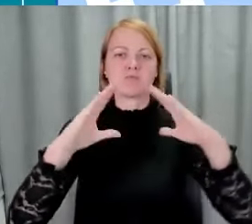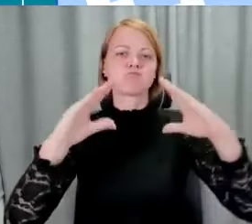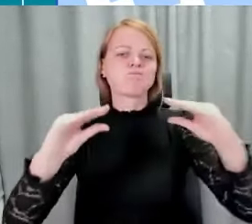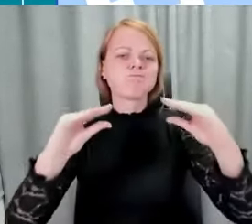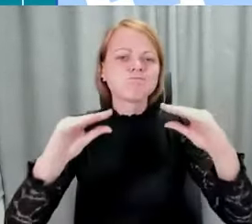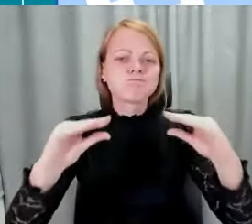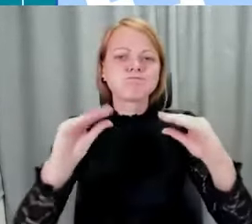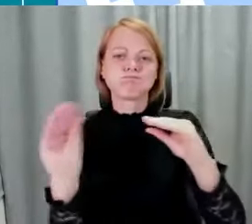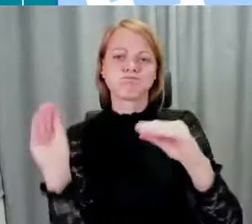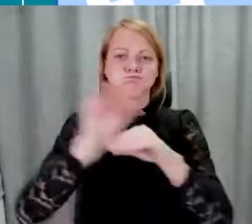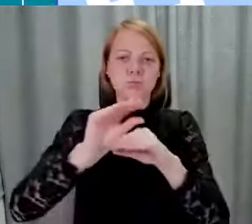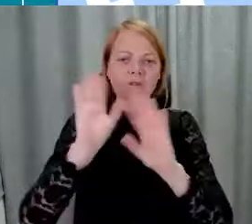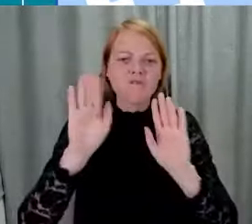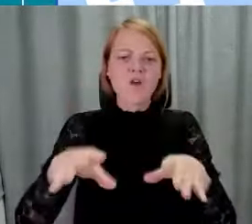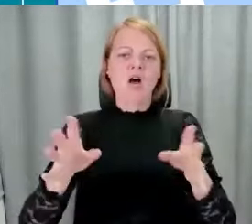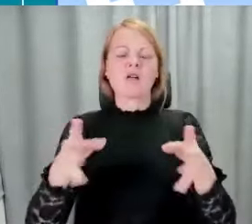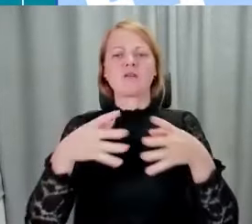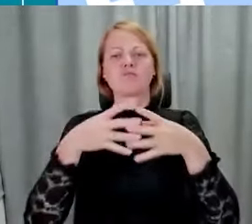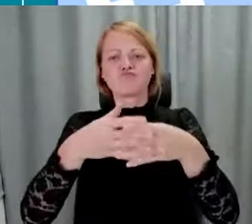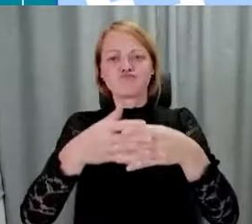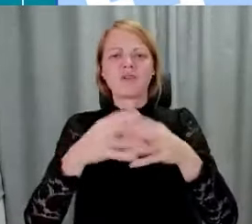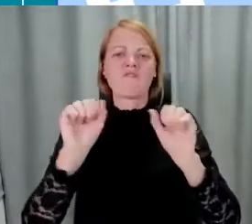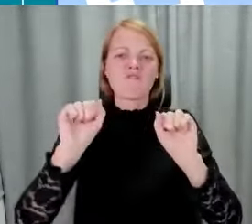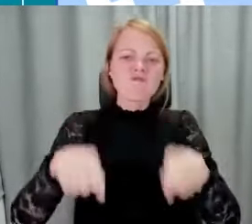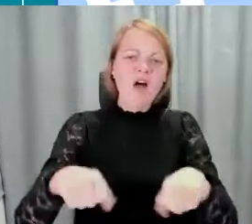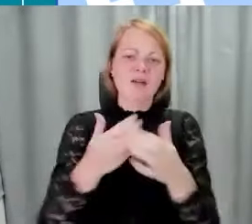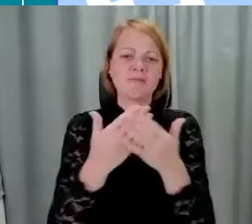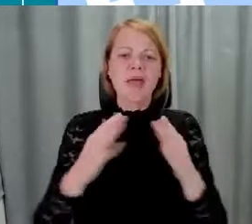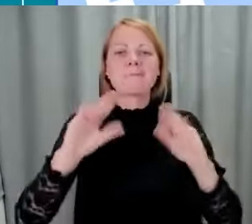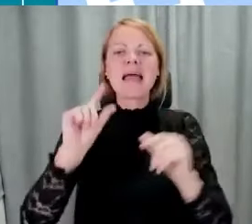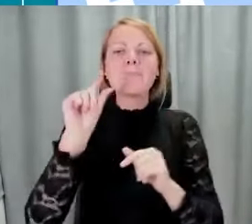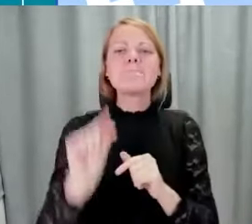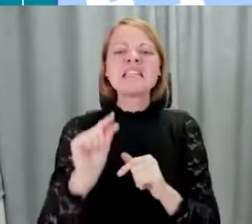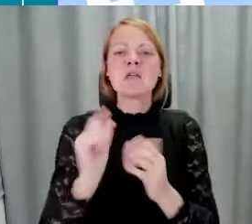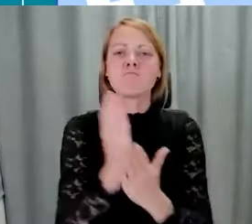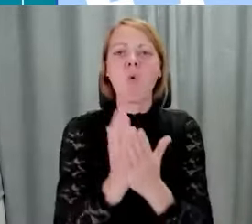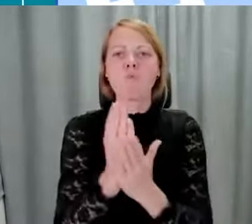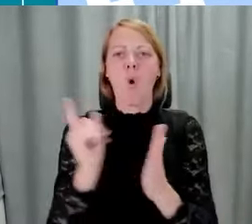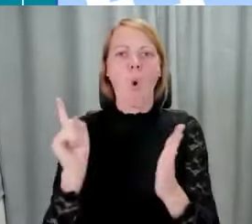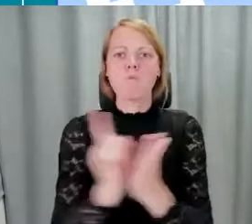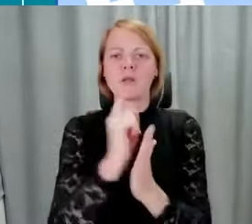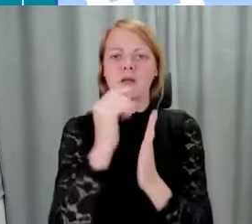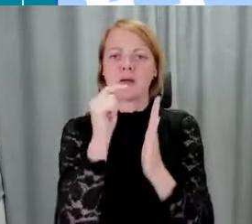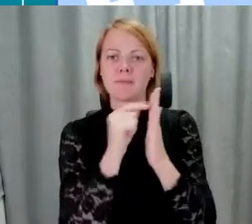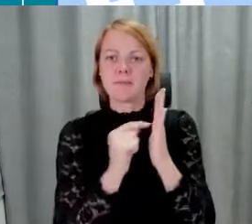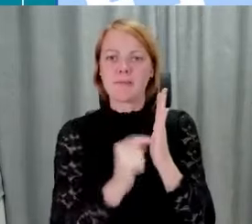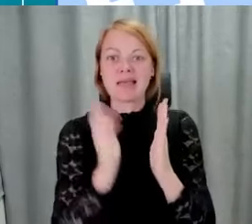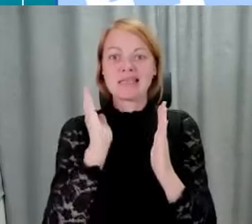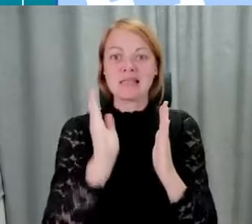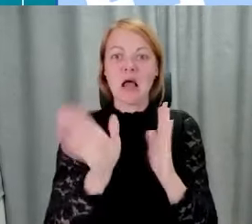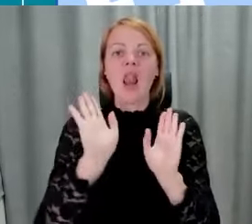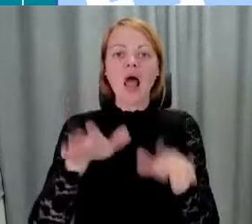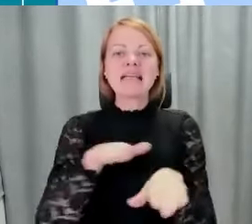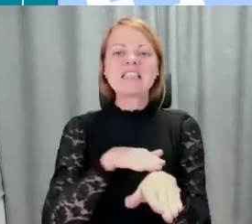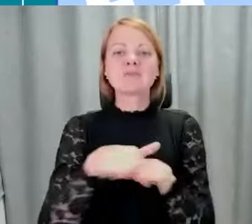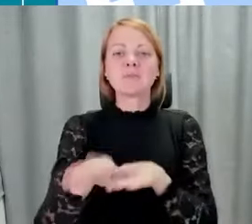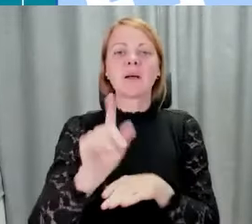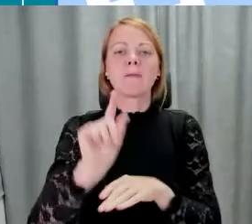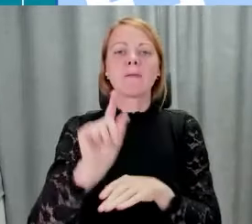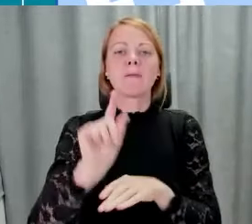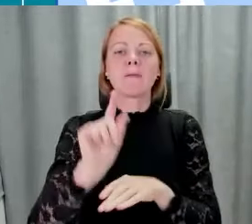slūžkameras, visu, ko jūs gribat, bet ir noteikts minimums, kas ir iecerēts lai varētu izpildīt šīs minimālās prasības,